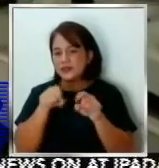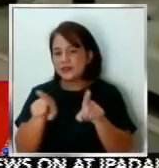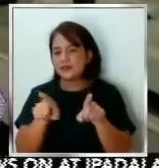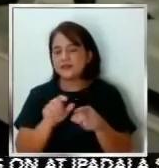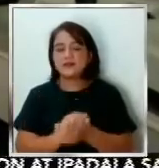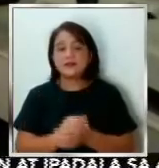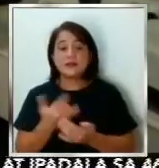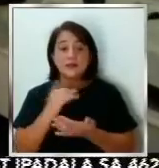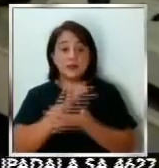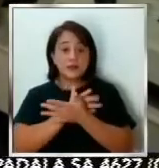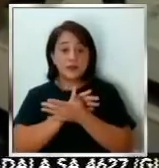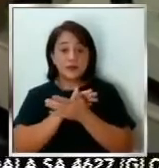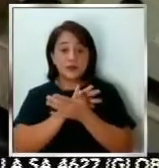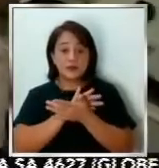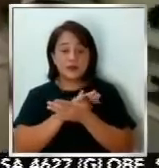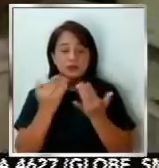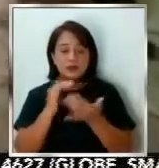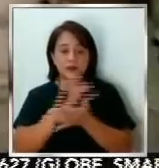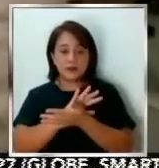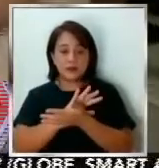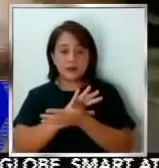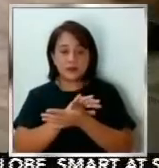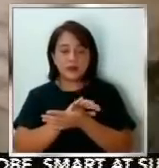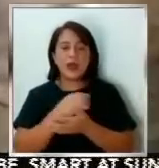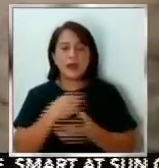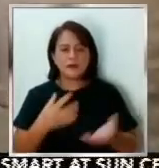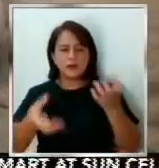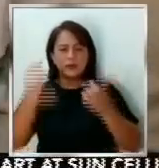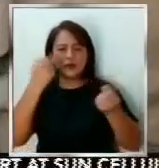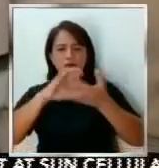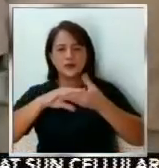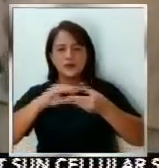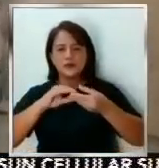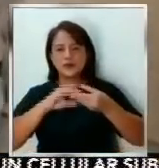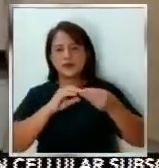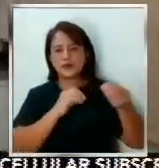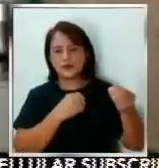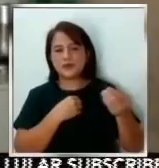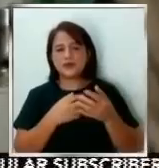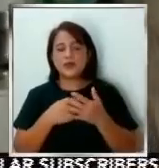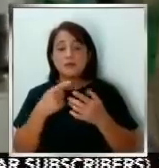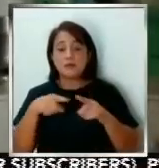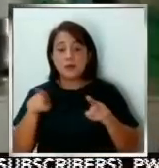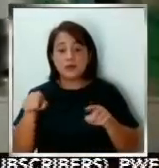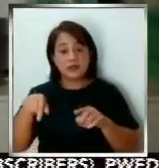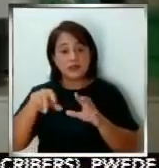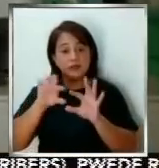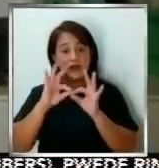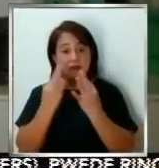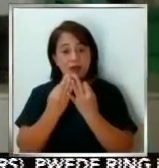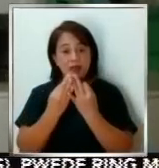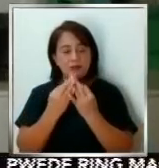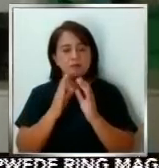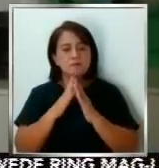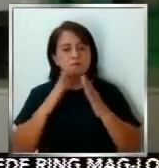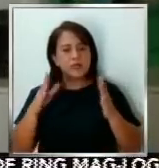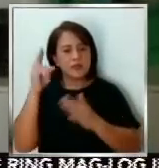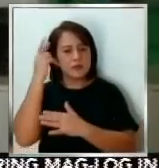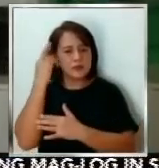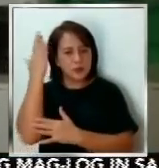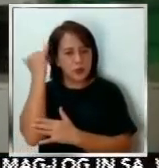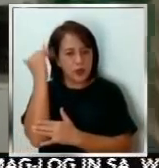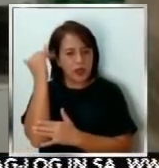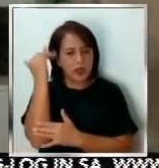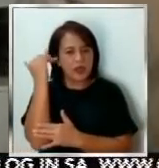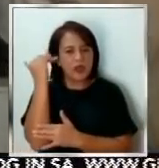COVID-19 pandemic, meron tayong kanya-kanyang kwento ng pagbangon. Pero para sa pamilya Ketulio, may malaking dahilan para sa kanilang